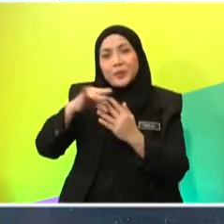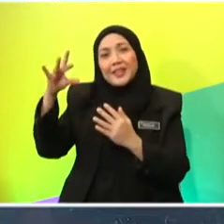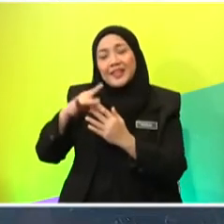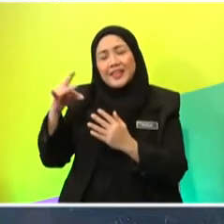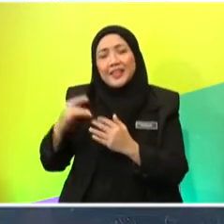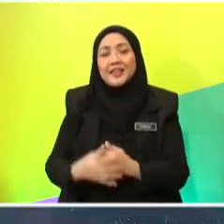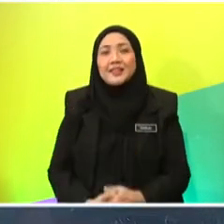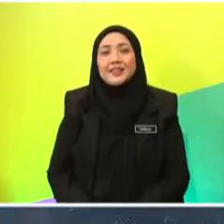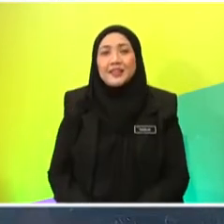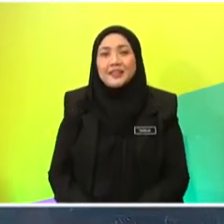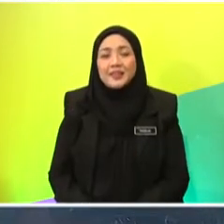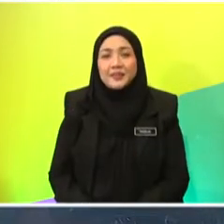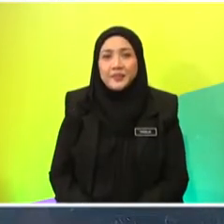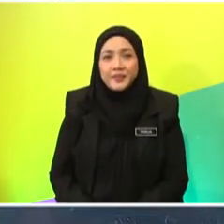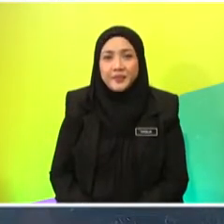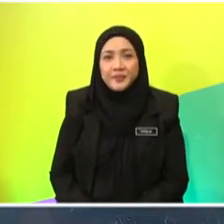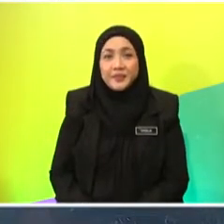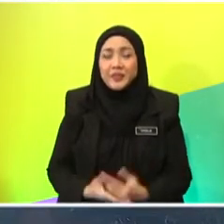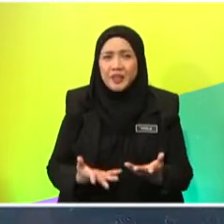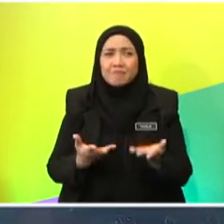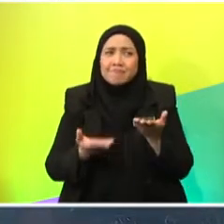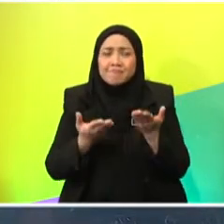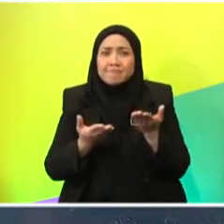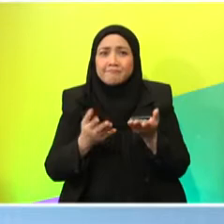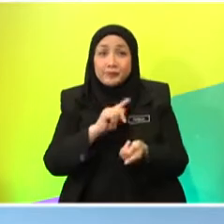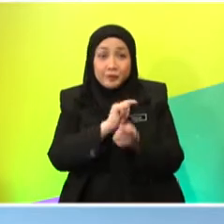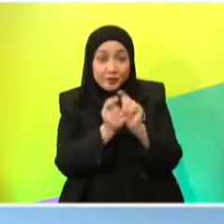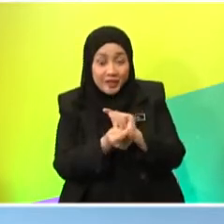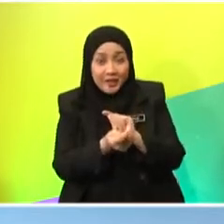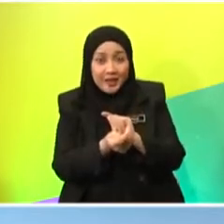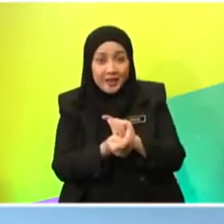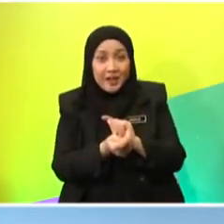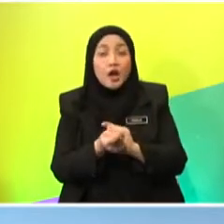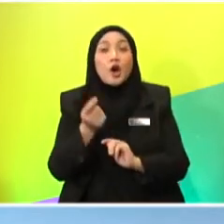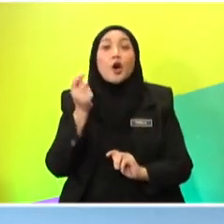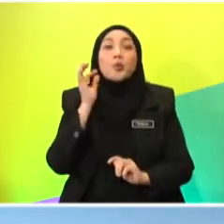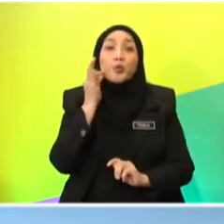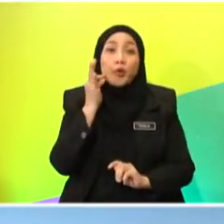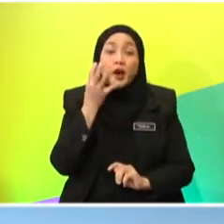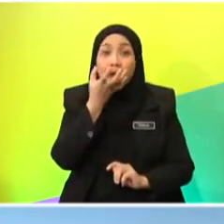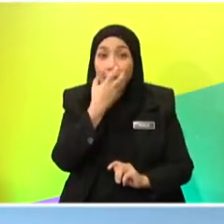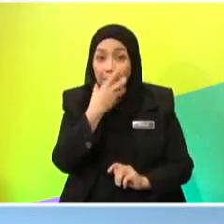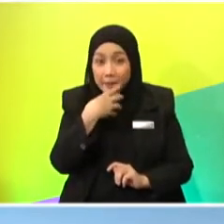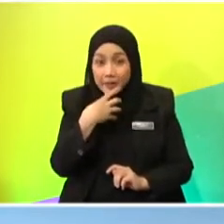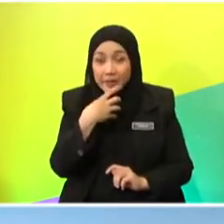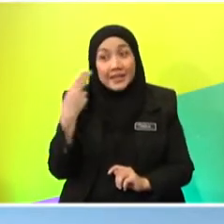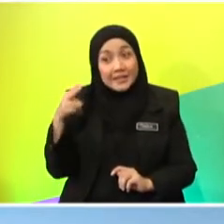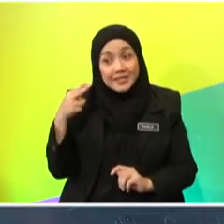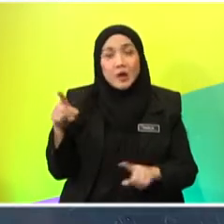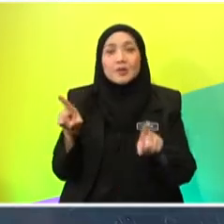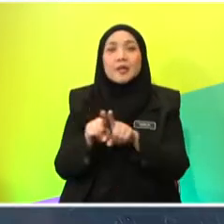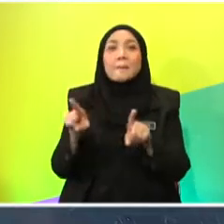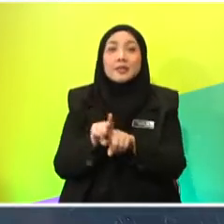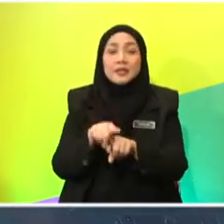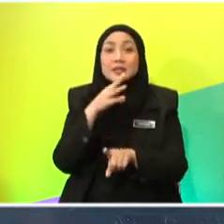hati-hati ada boleh sifatnya juga Betul boepp ledekin buah jambu warnanya sama loh